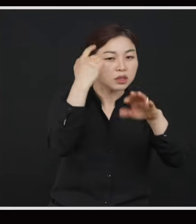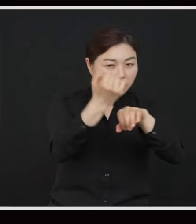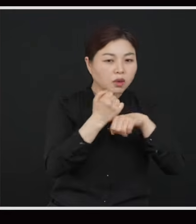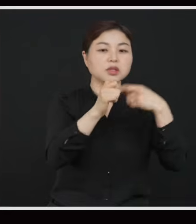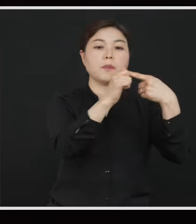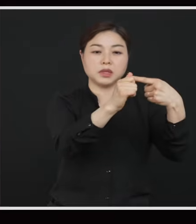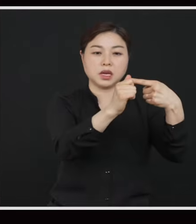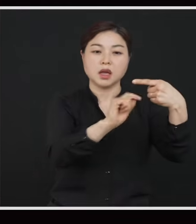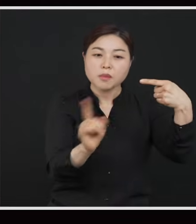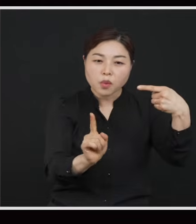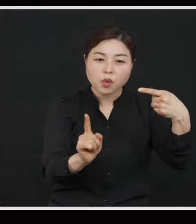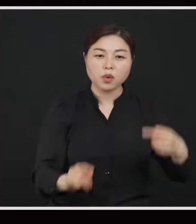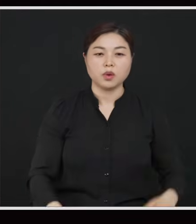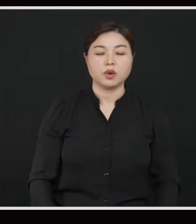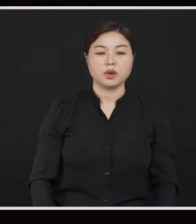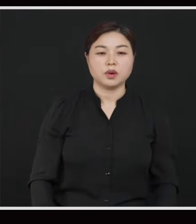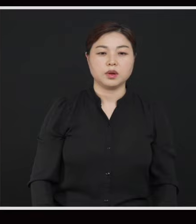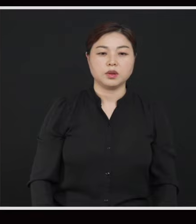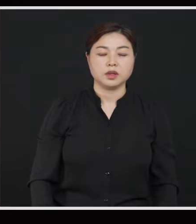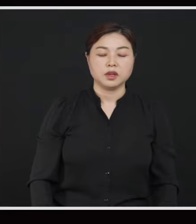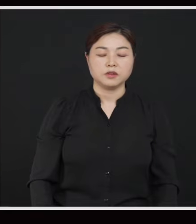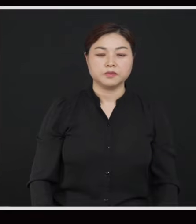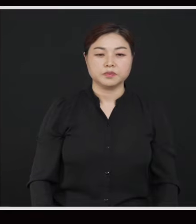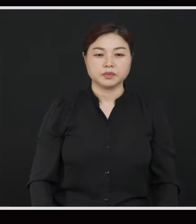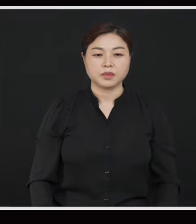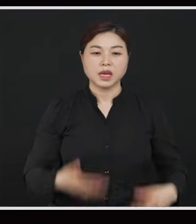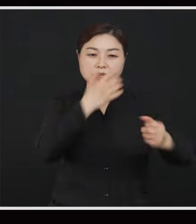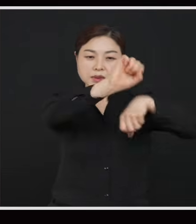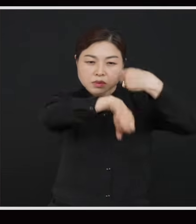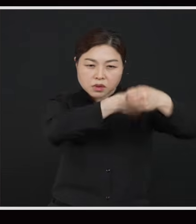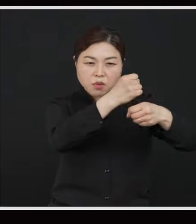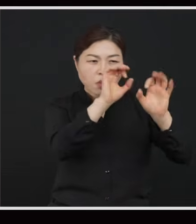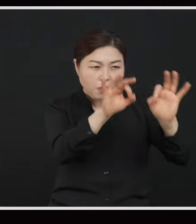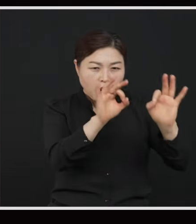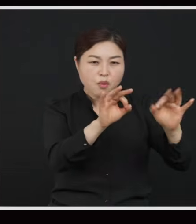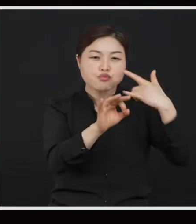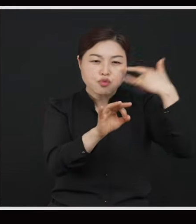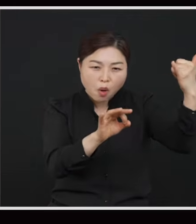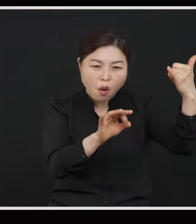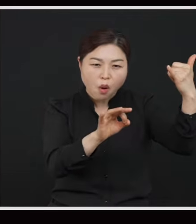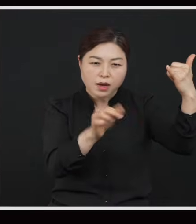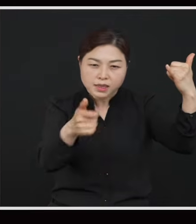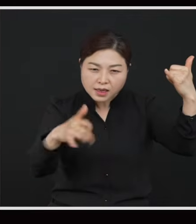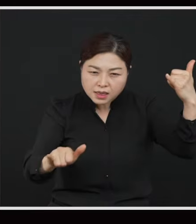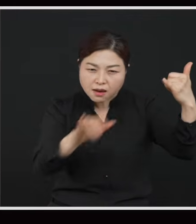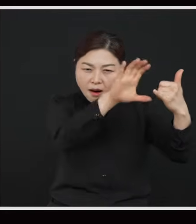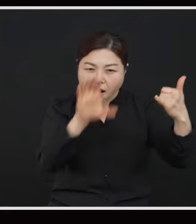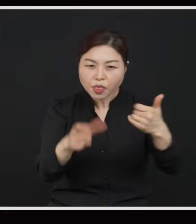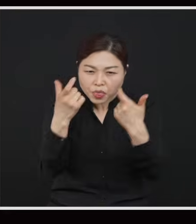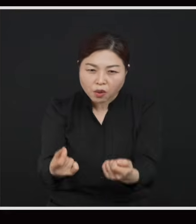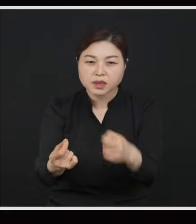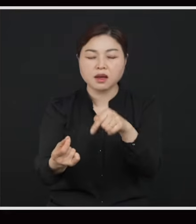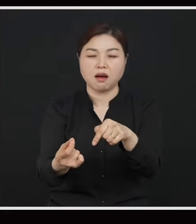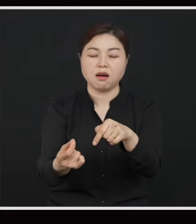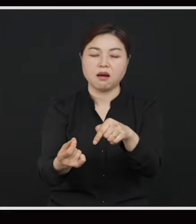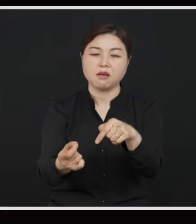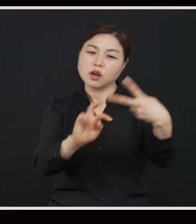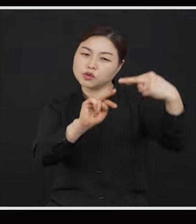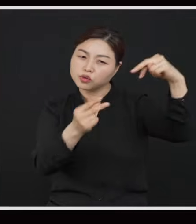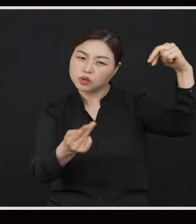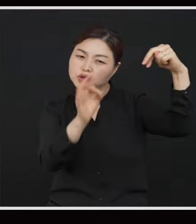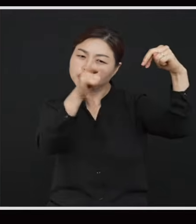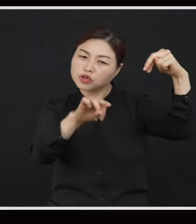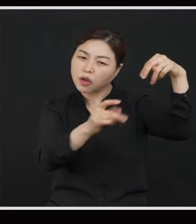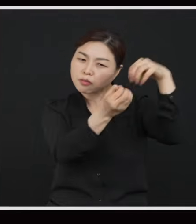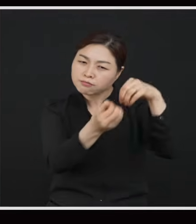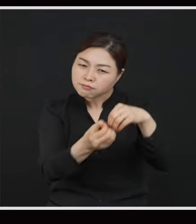게 다들 모든 짐승이든 다 부모를 닮잖아. 그 유전이 되는